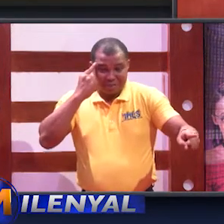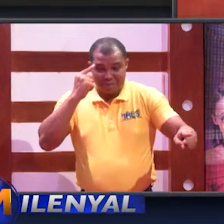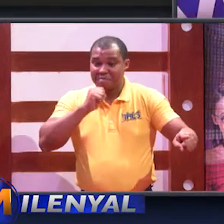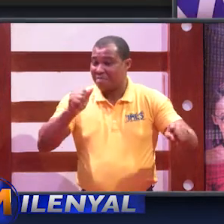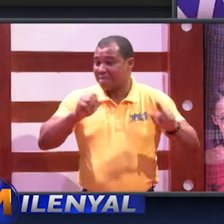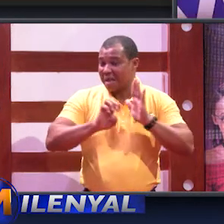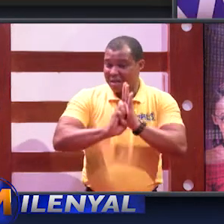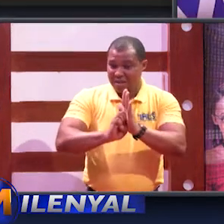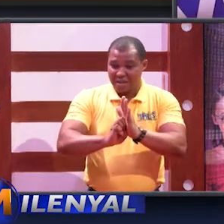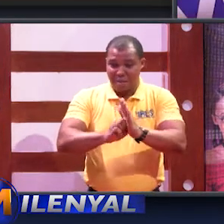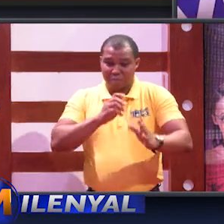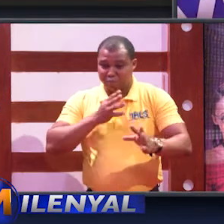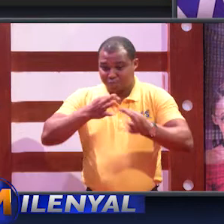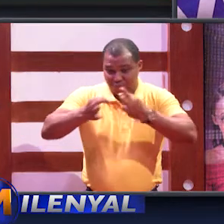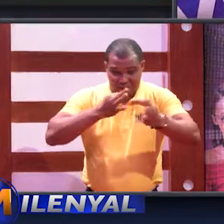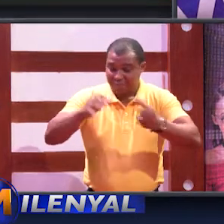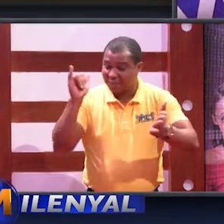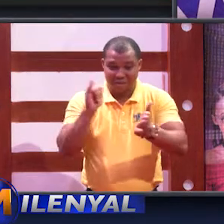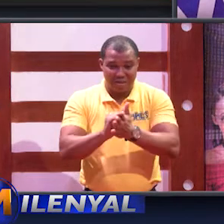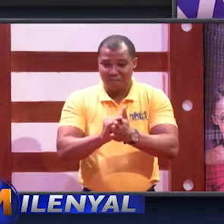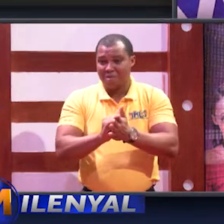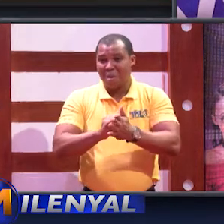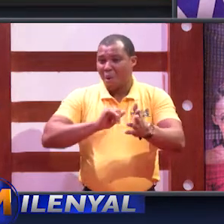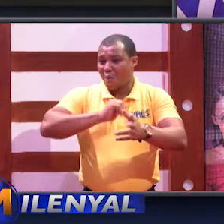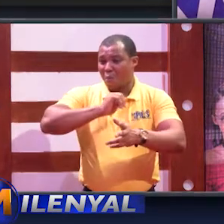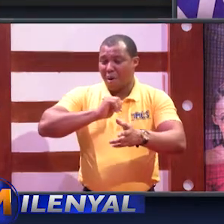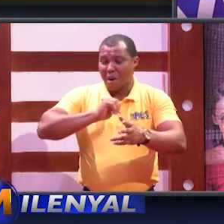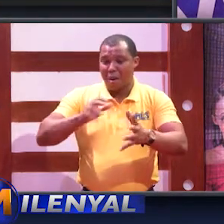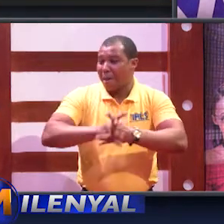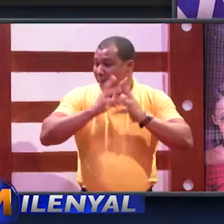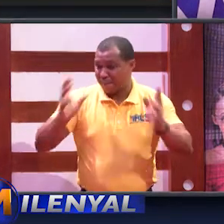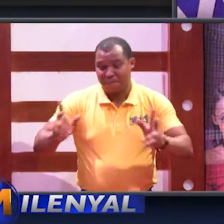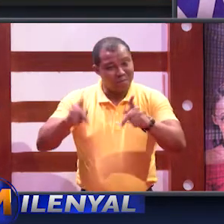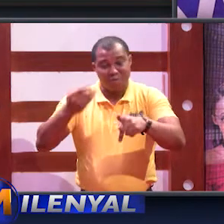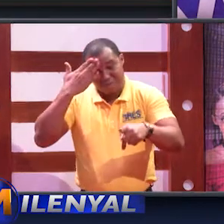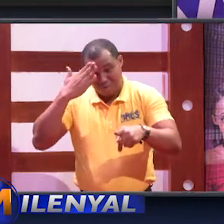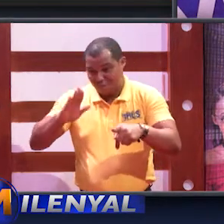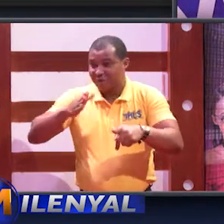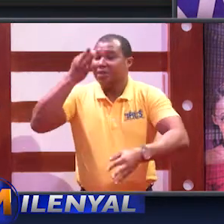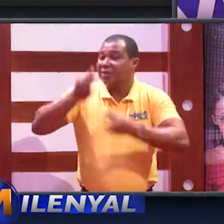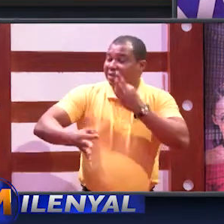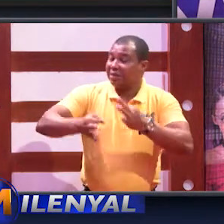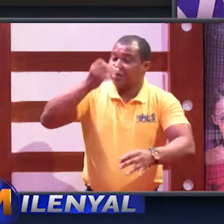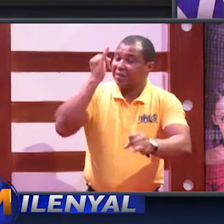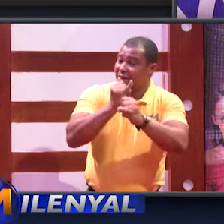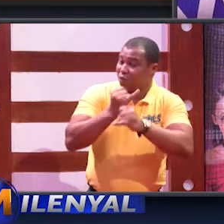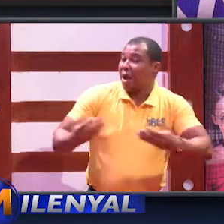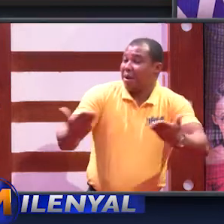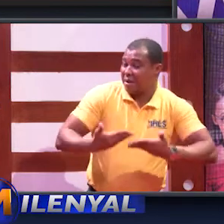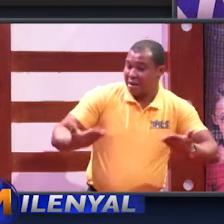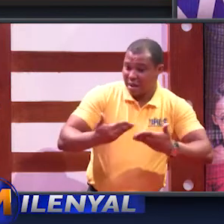là ou parler de ça parce que c'est pas tout le monde qui connaît que l'institutionnalité est là, que l'y fonctionnel. Le fait